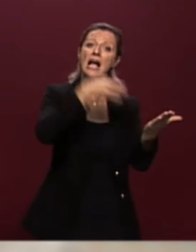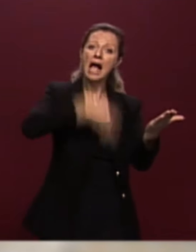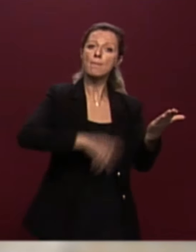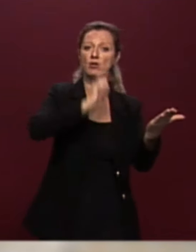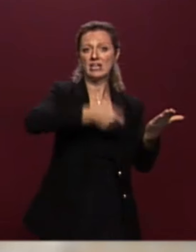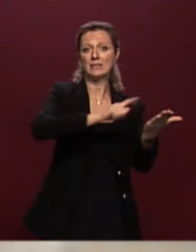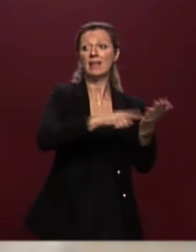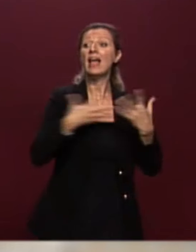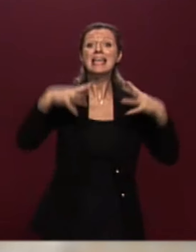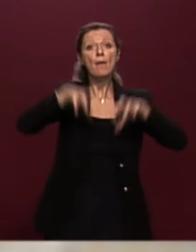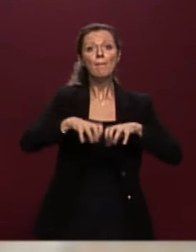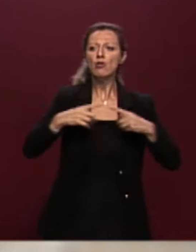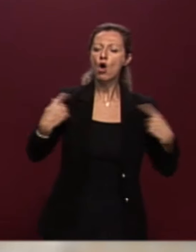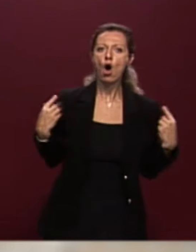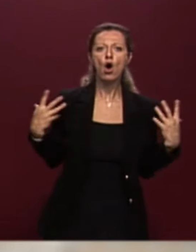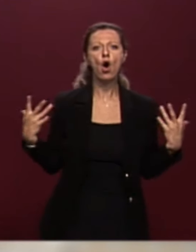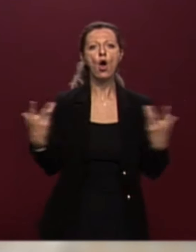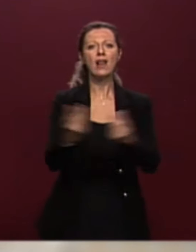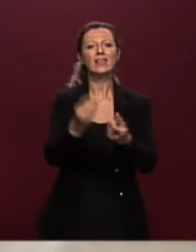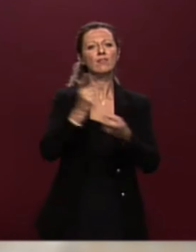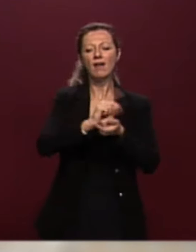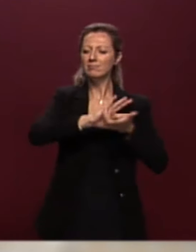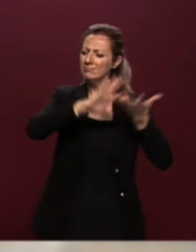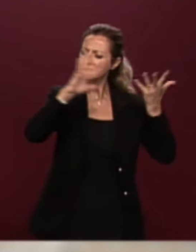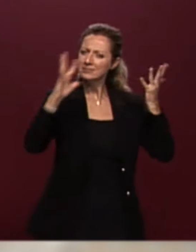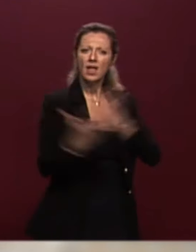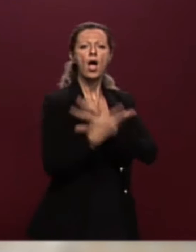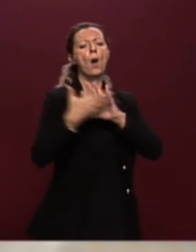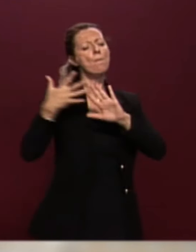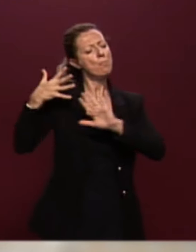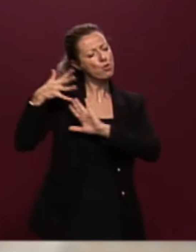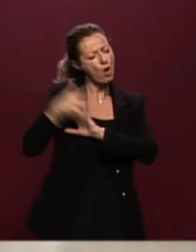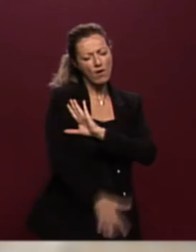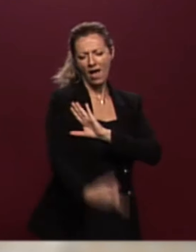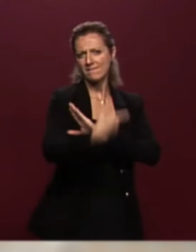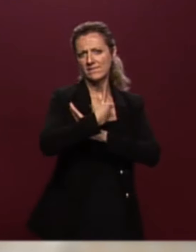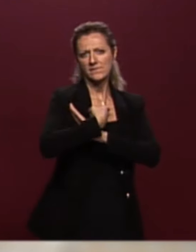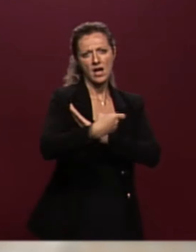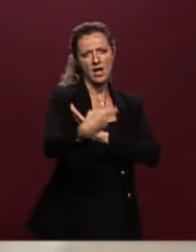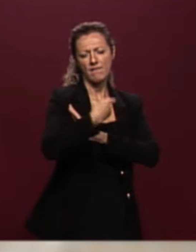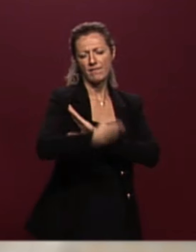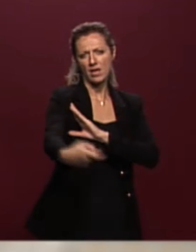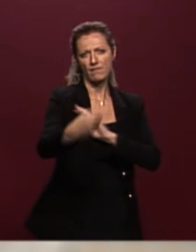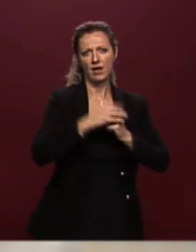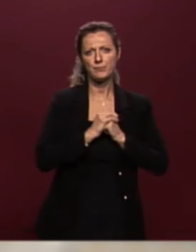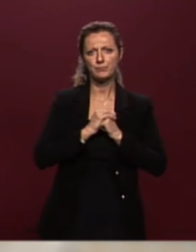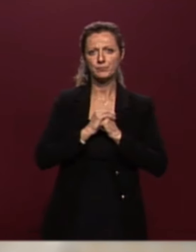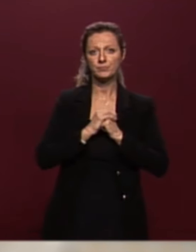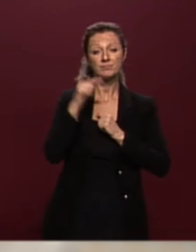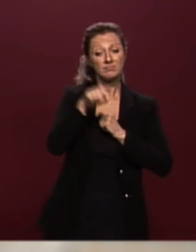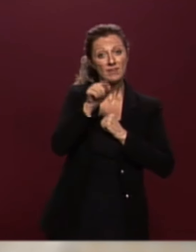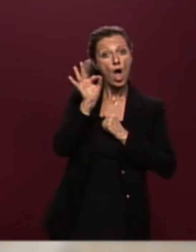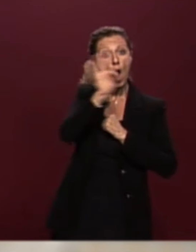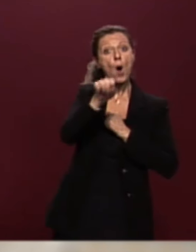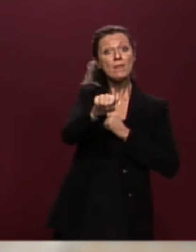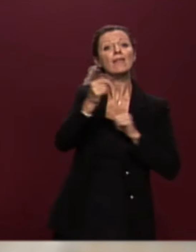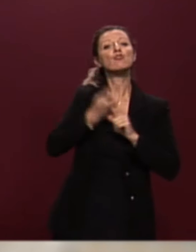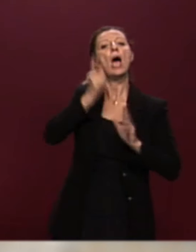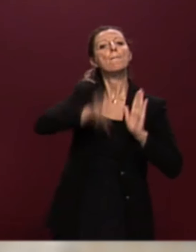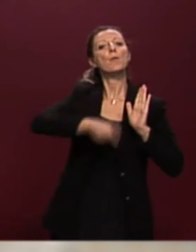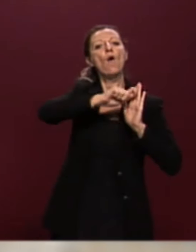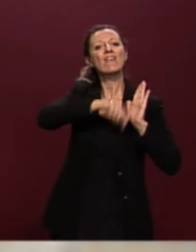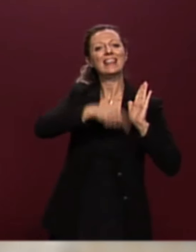collettivo metta in atto un cambiamento profondo e duraturo. In questa direzione vanno i provvedimenti